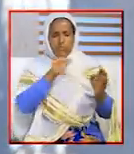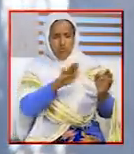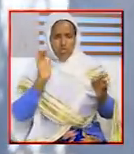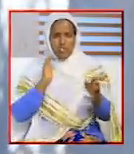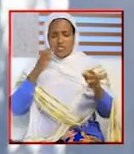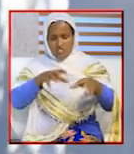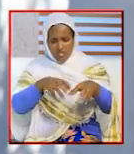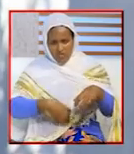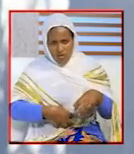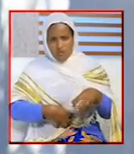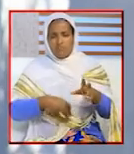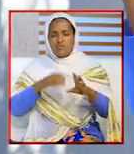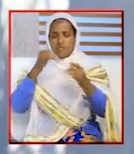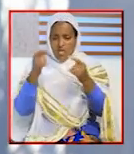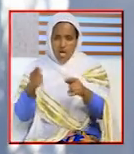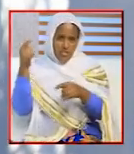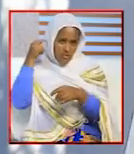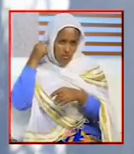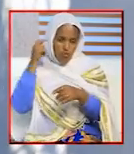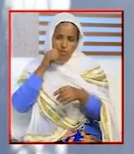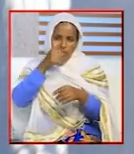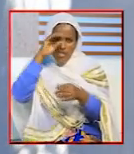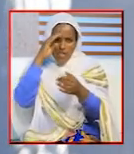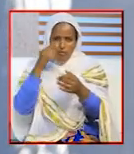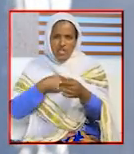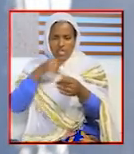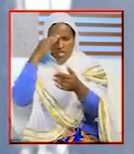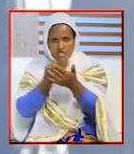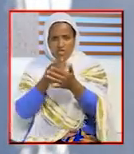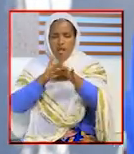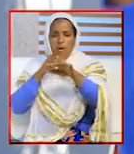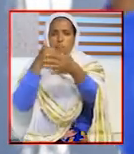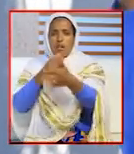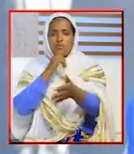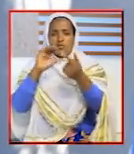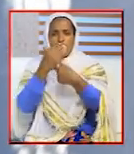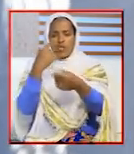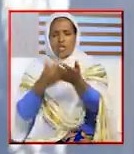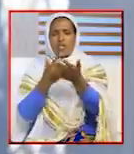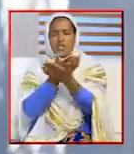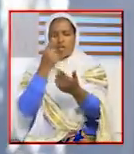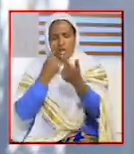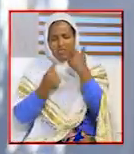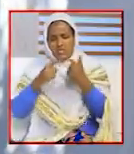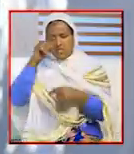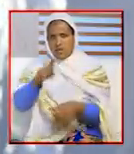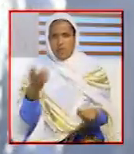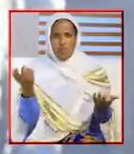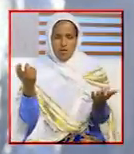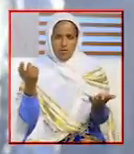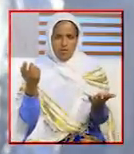በልጆቻችን ሲከፋንም አሁን ዛሬ የሰማነው እኮ በኔ ልጅ ላይ በመድረሱ ባለመድረሱ ሳይሆን ይሄ ጉዳይ ሊያስለቀሰኝ